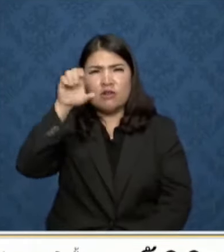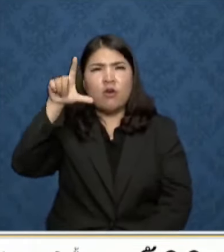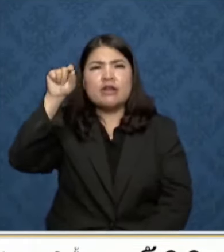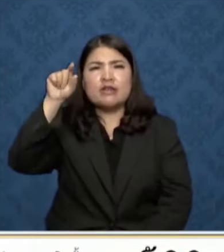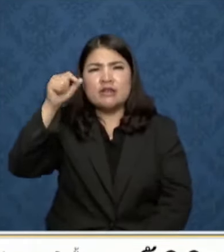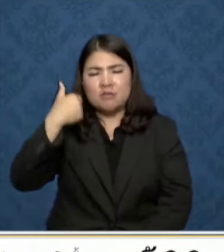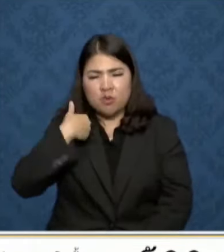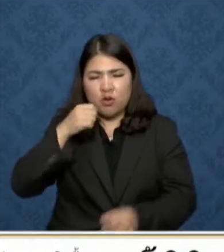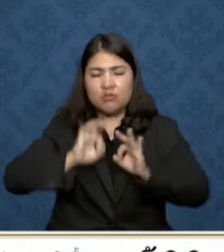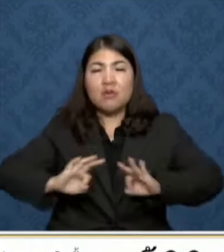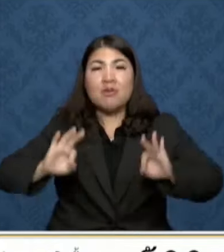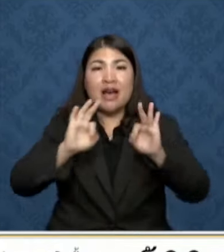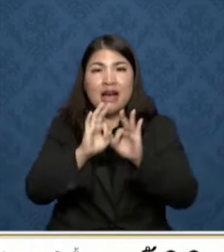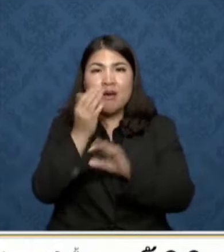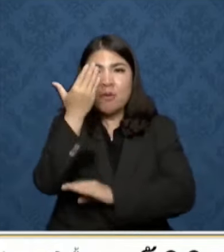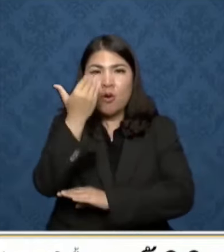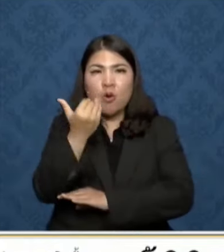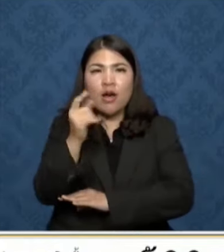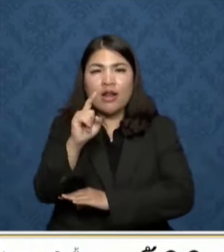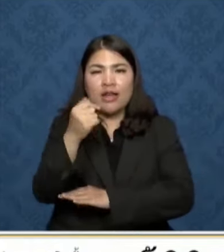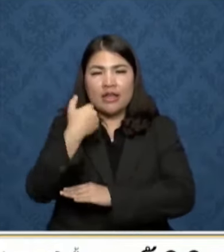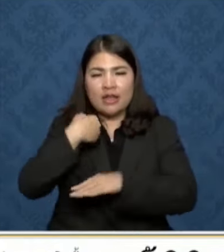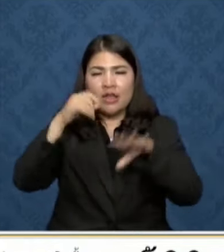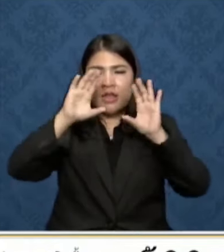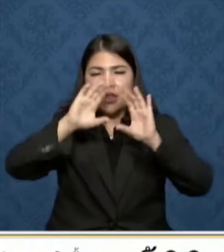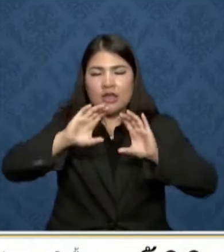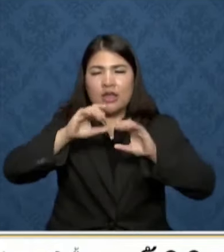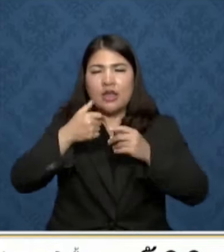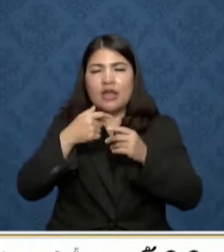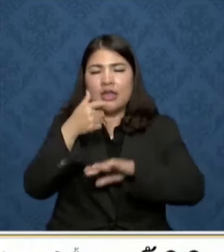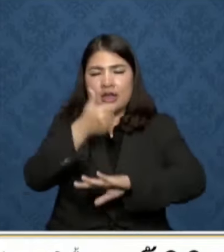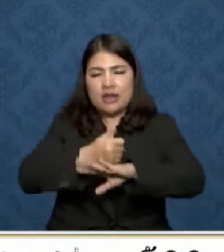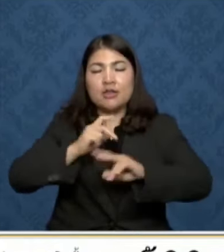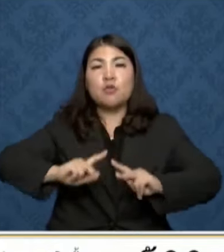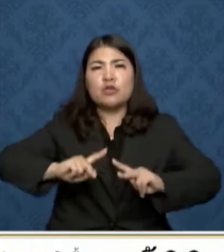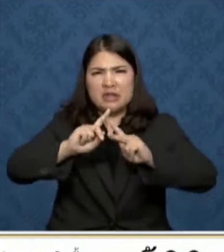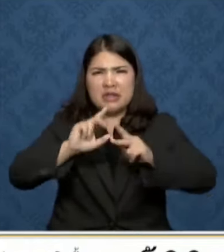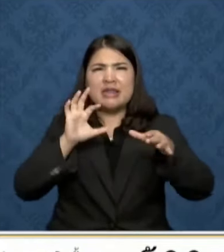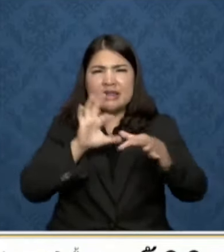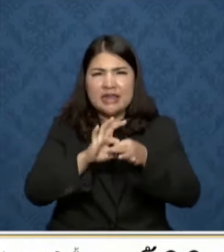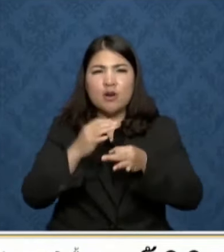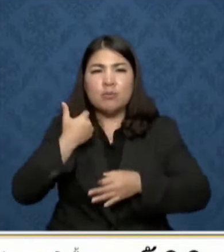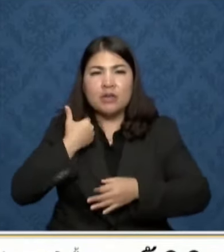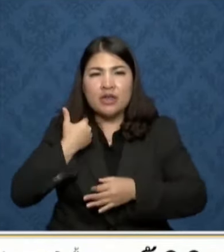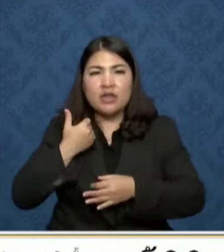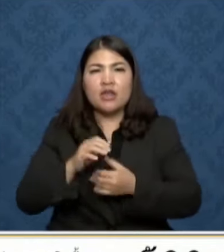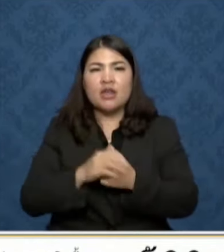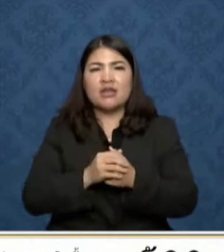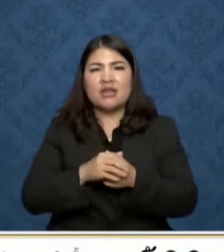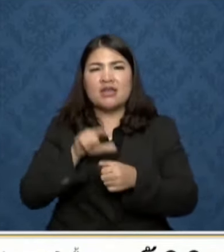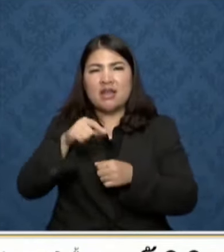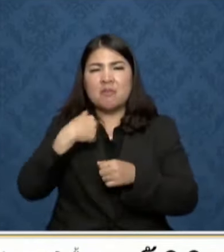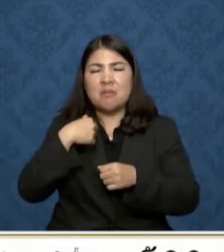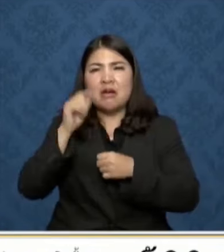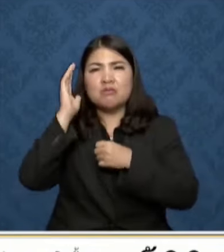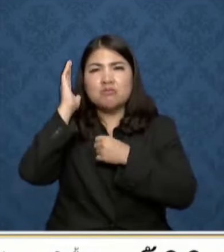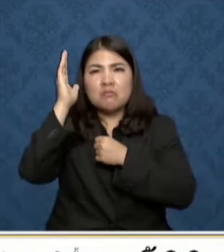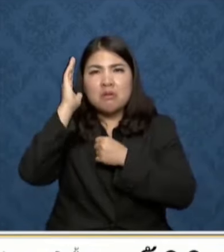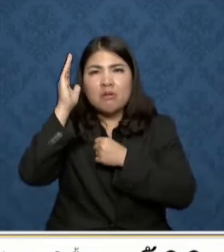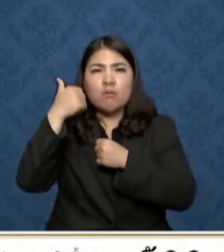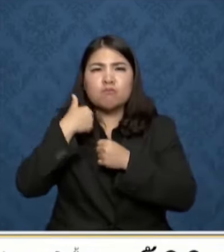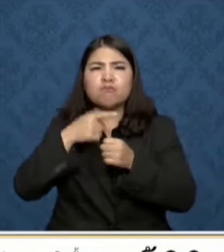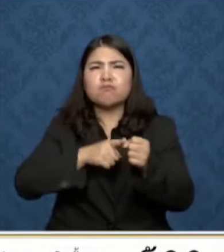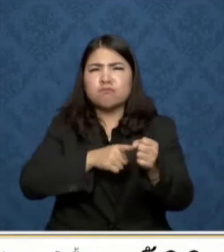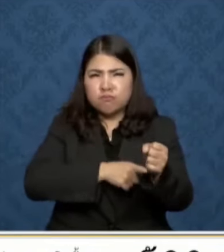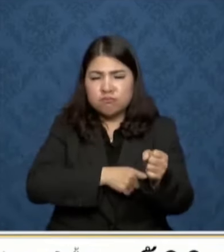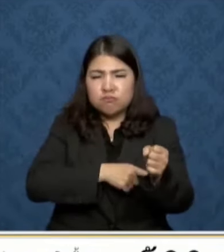คสคัญครัเพระท่านadas Montyีส่วเกี่วข้องใน 120 วั เดี่าต่ไปแต่ท่านมาเทลงเดียวไปวนท 11 มกรา